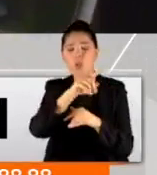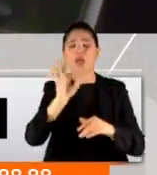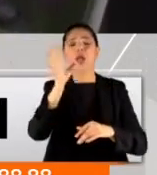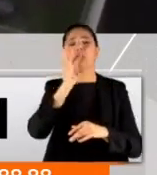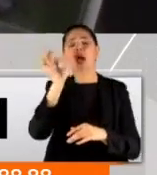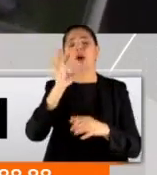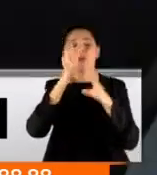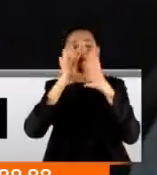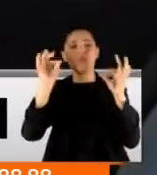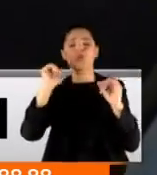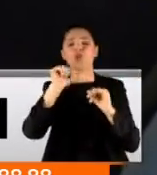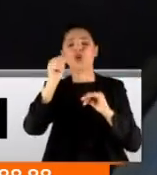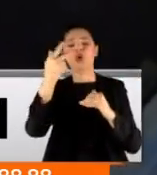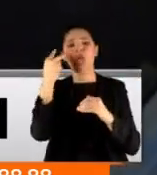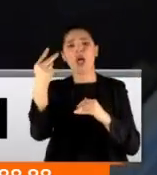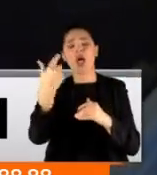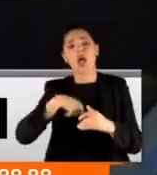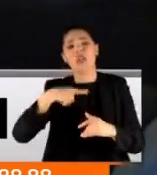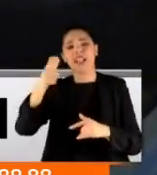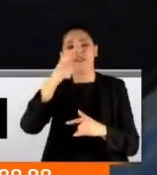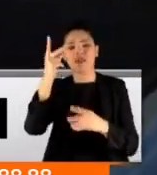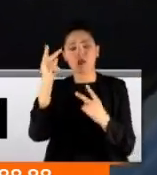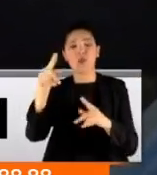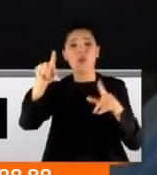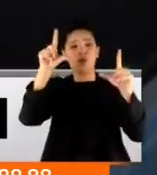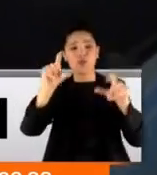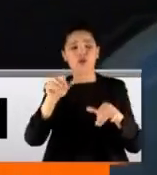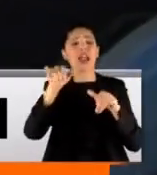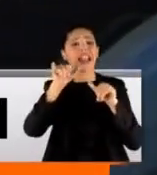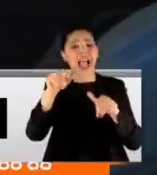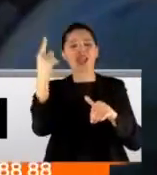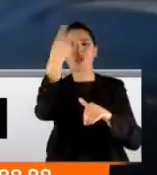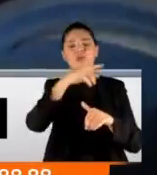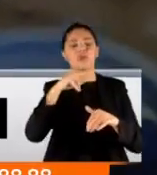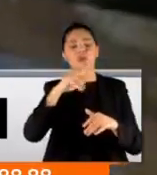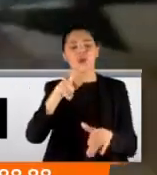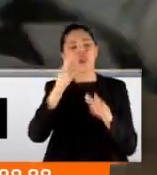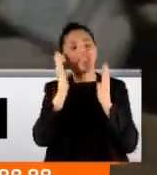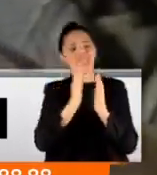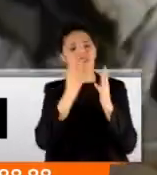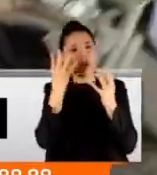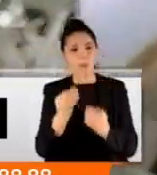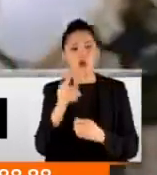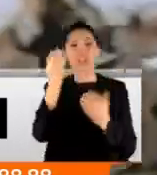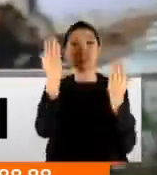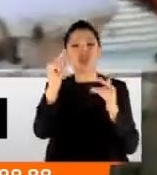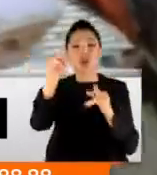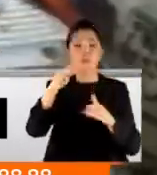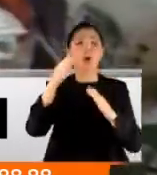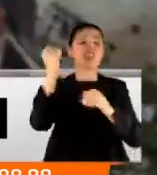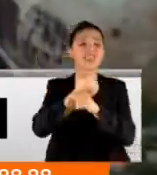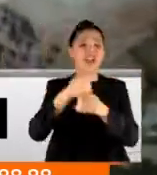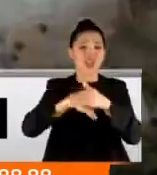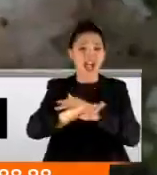günlerine ait fotoğraflardı. İşte inşallah bu albümdeki gibi o gülen yüzleri hiç sorulmaz. olmaz. İnşallah bu enkazdan onlarla